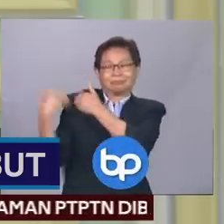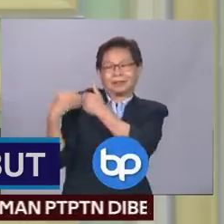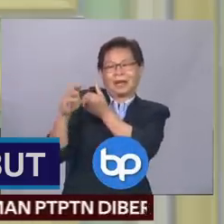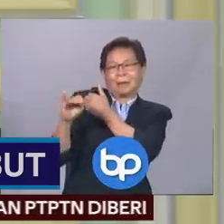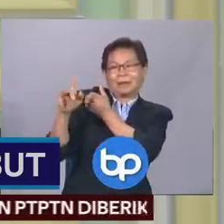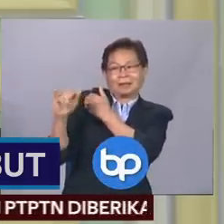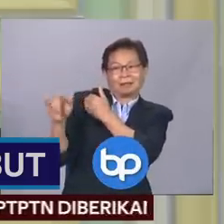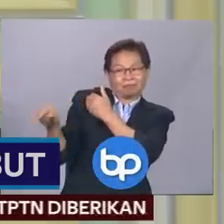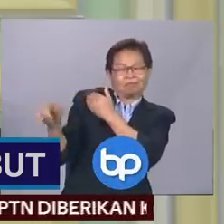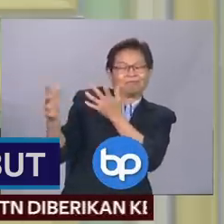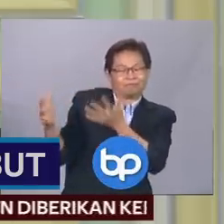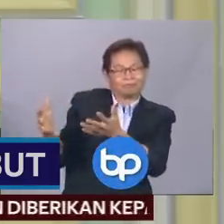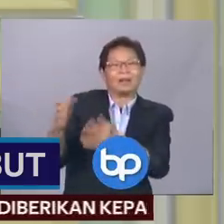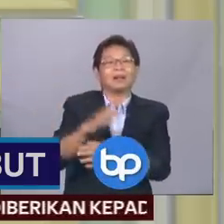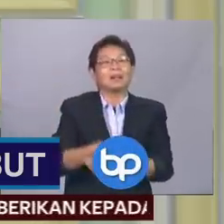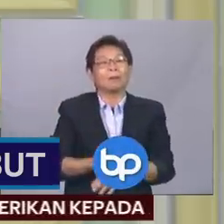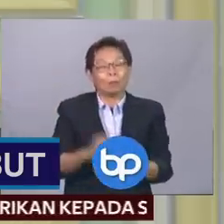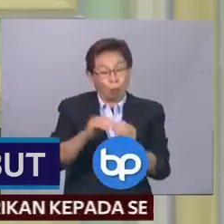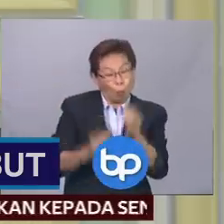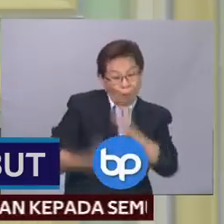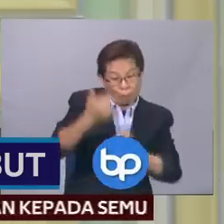MITI. Lebih-lebih lagi,